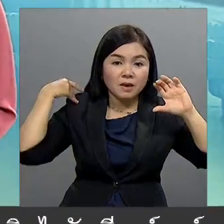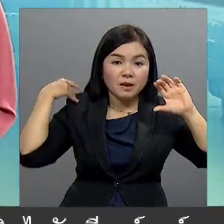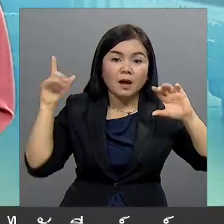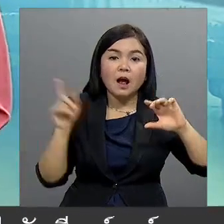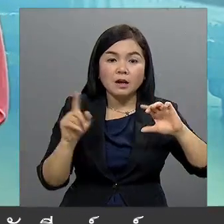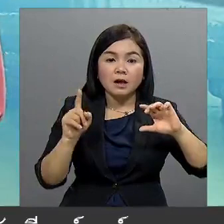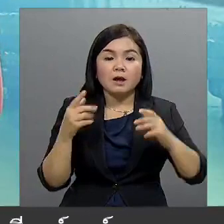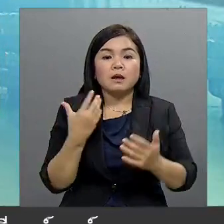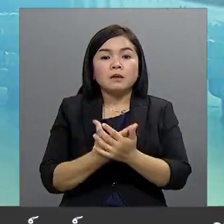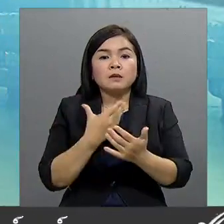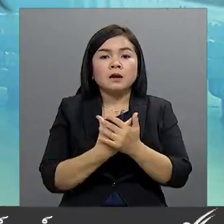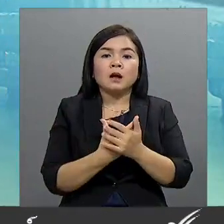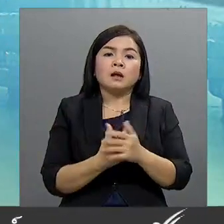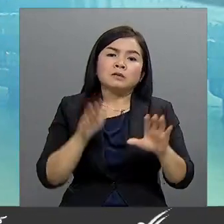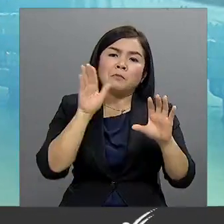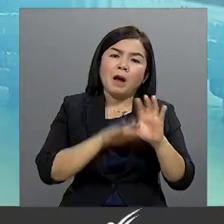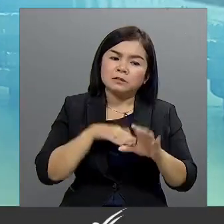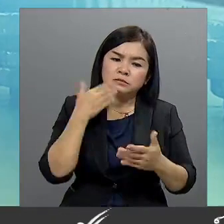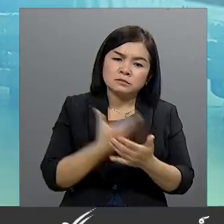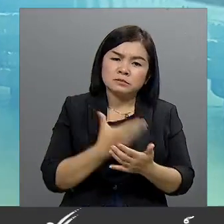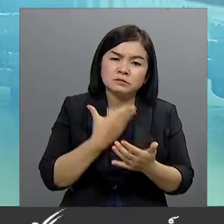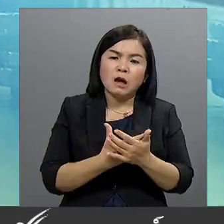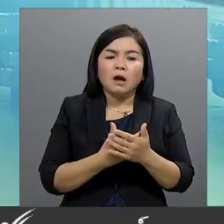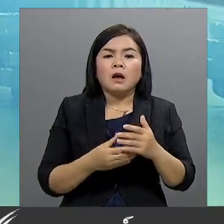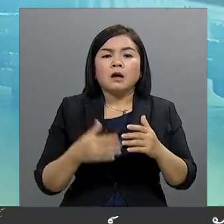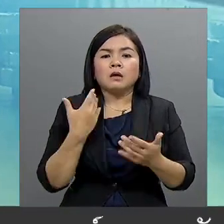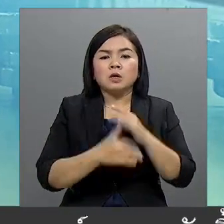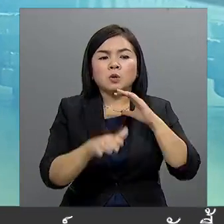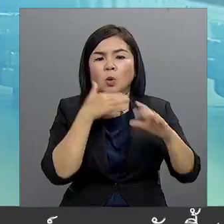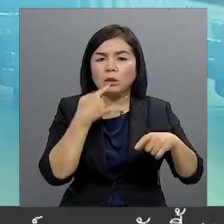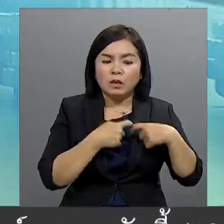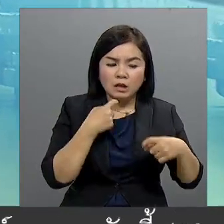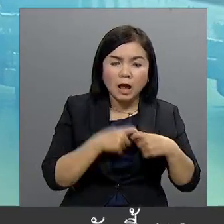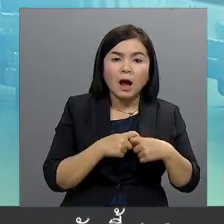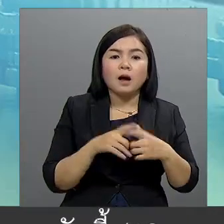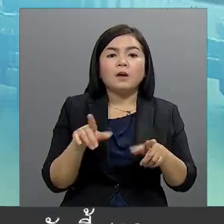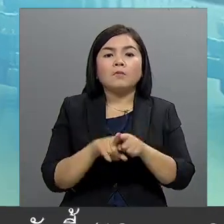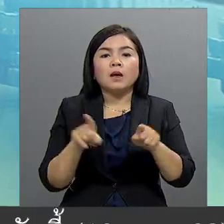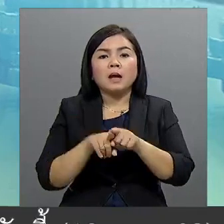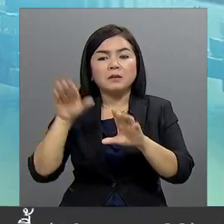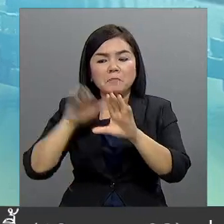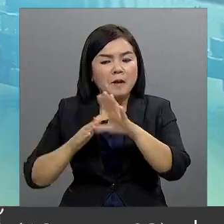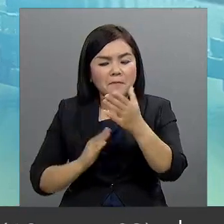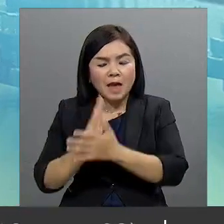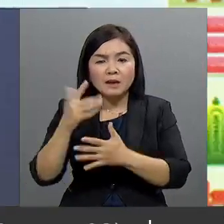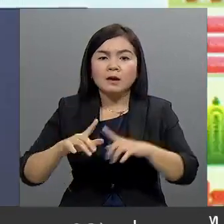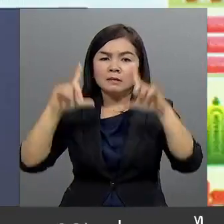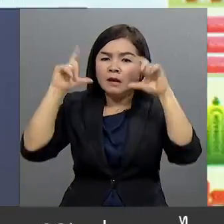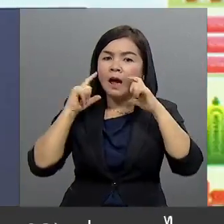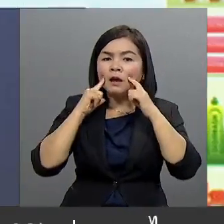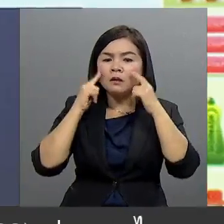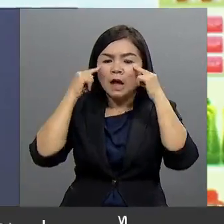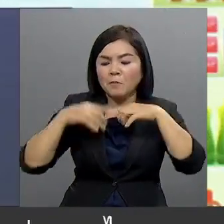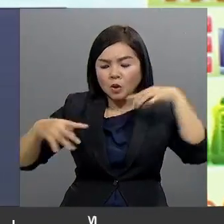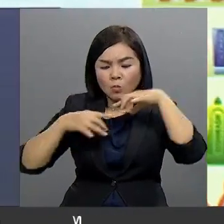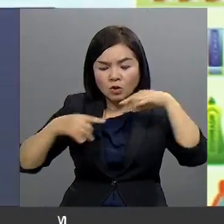ังคไม่ได้ยินยานตัวตนก็ยไม่ผ่าน ทายรูปอยู่หายท่างซกยไม่ได้จะไปขอ